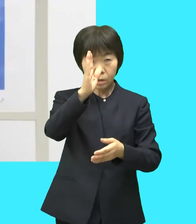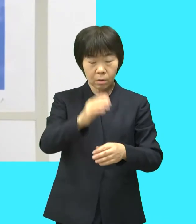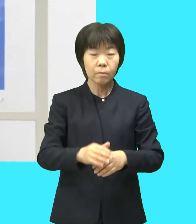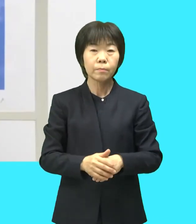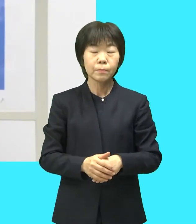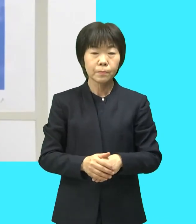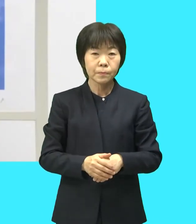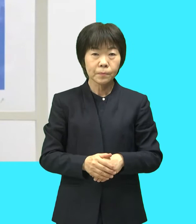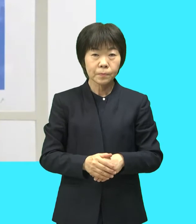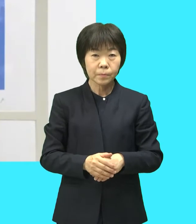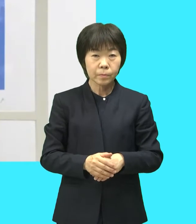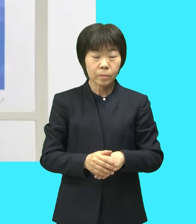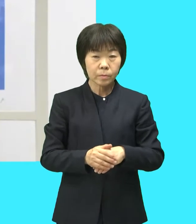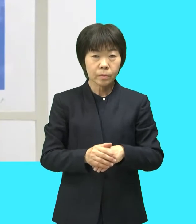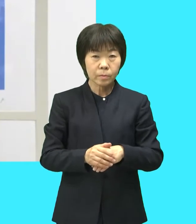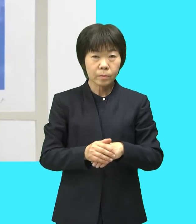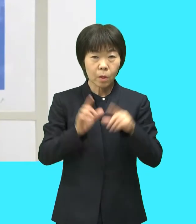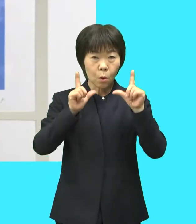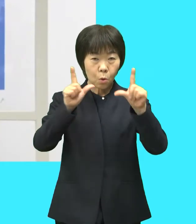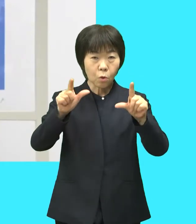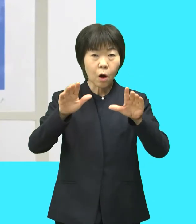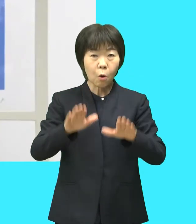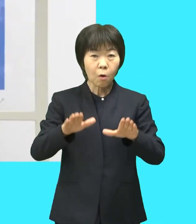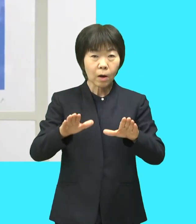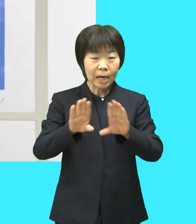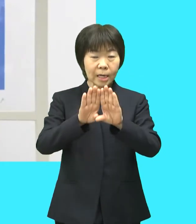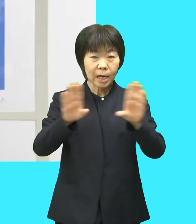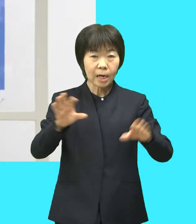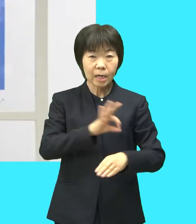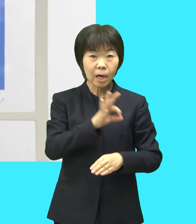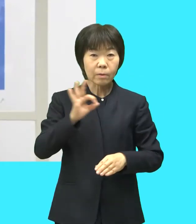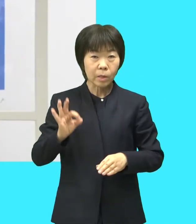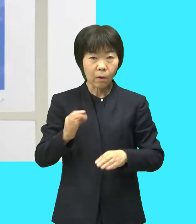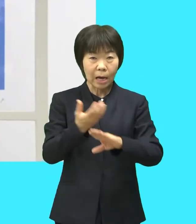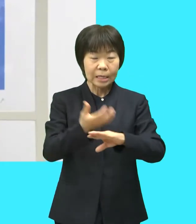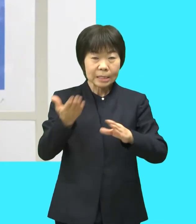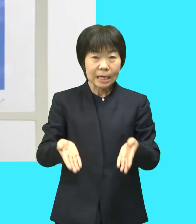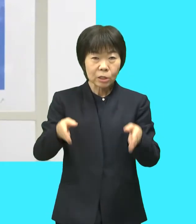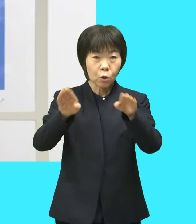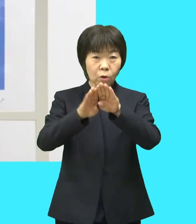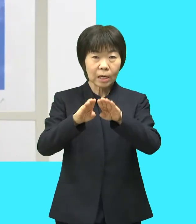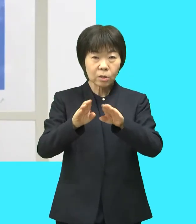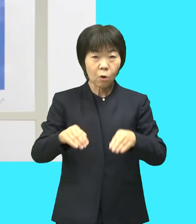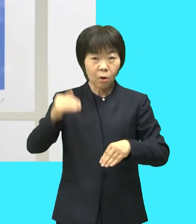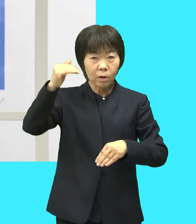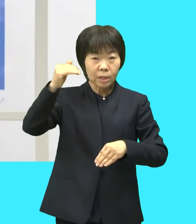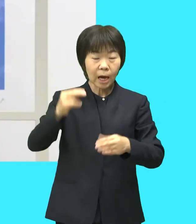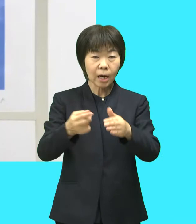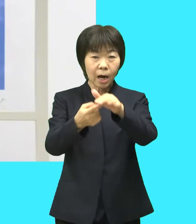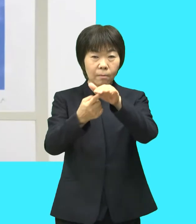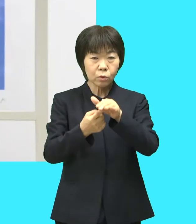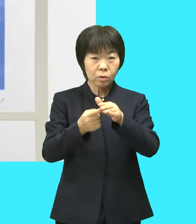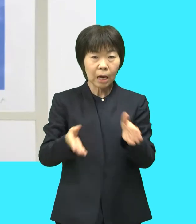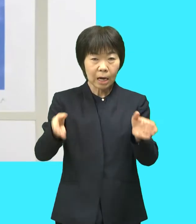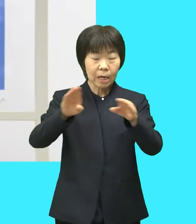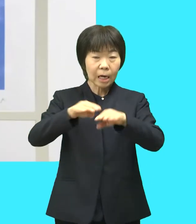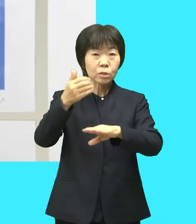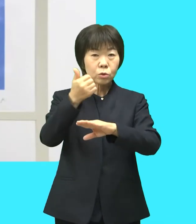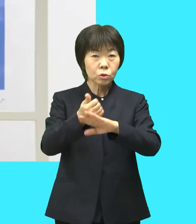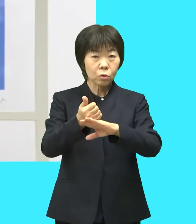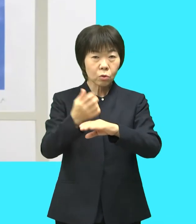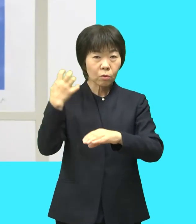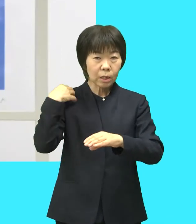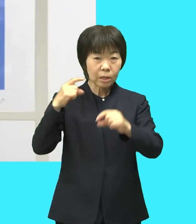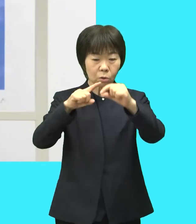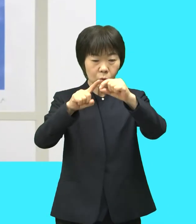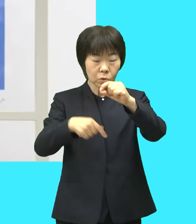か。 今回開館日については伝承館の高村館長あと担当局長が対応しました